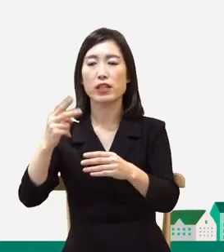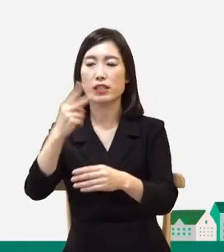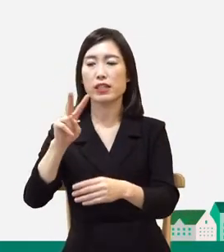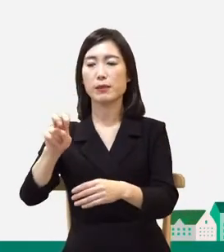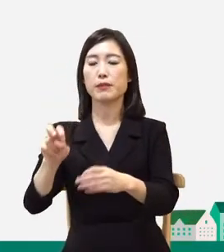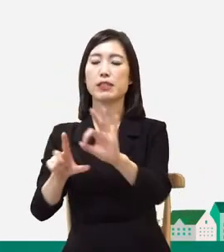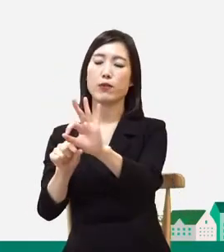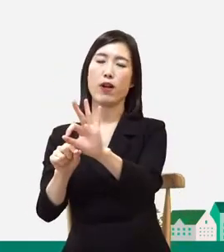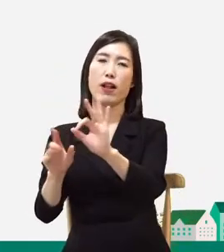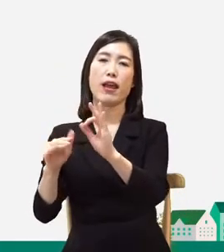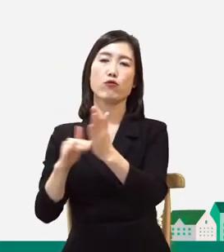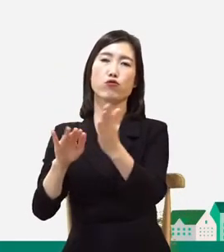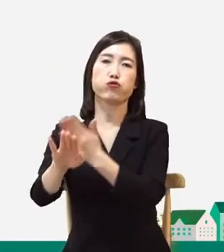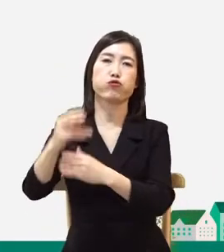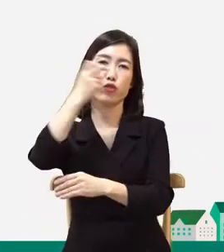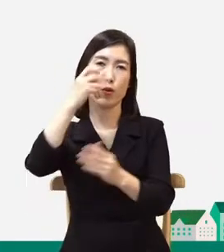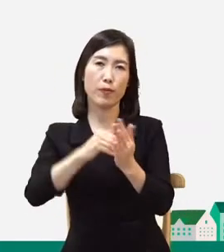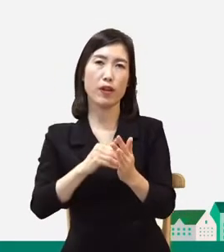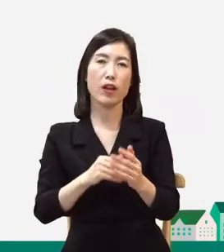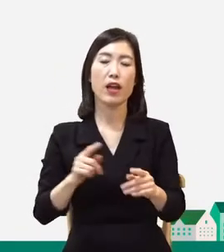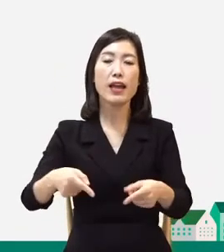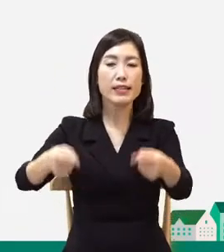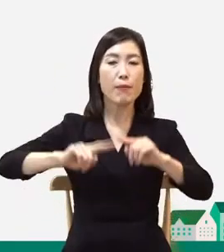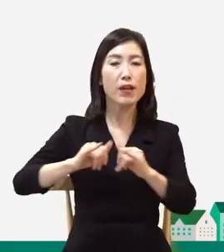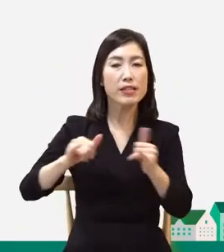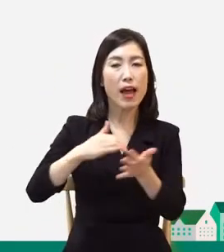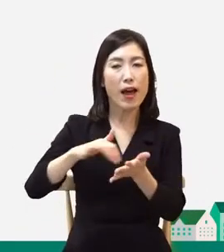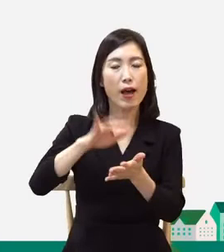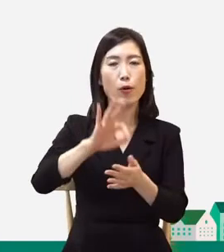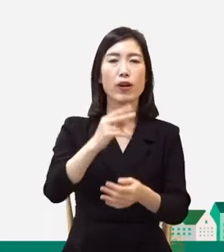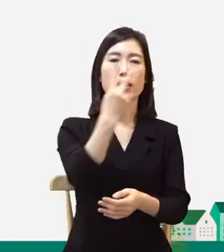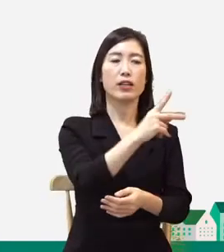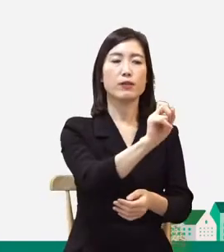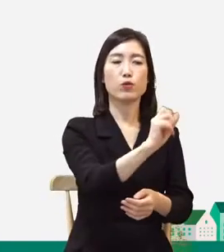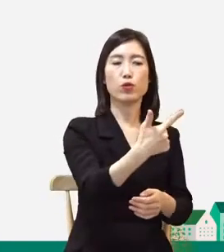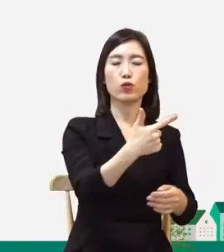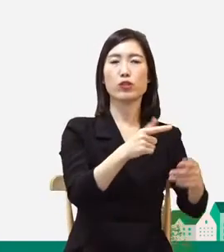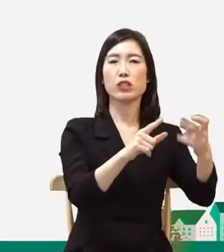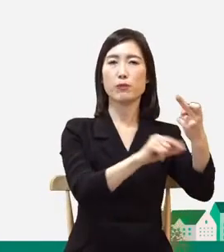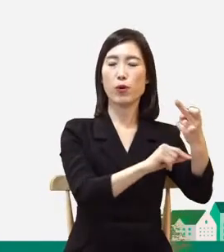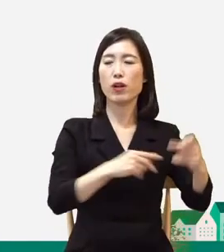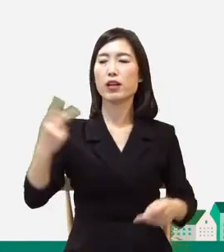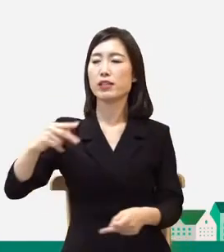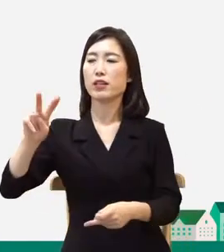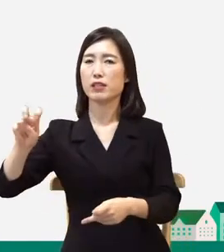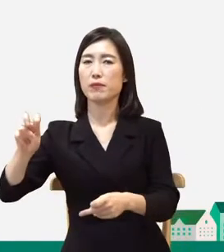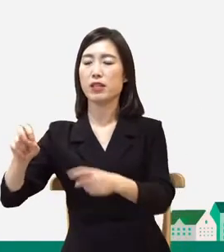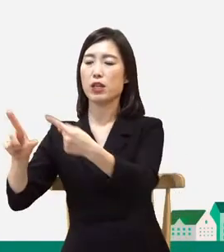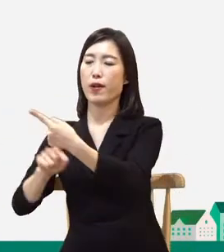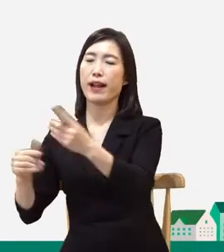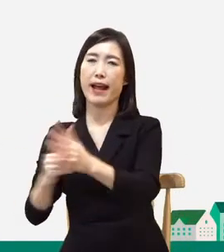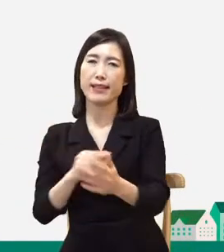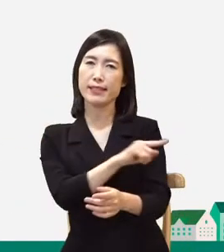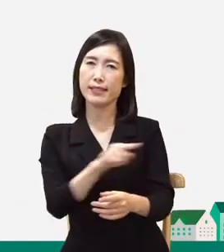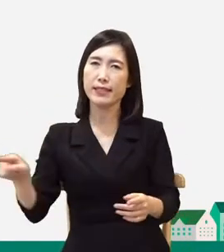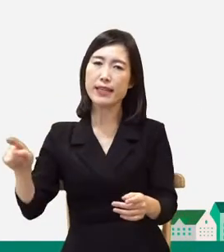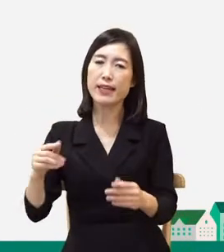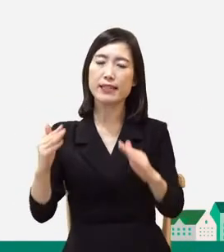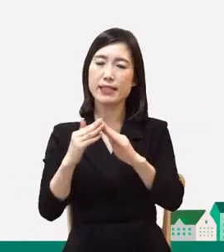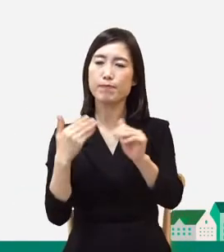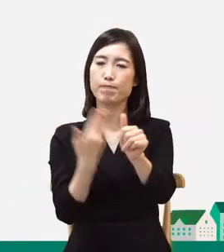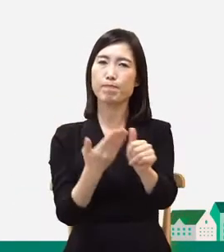10월에 실시했습니다. 척도검사 참여자 현황은 2016년 12월에서 2020년 1월까지